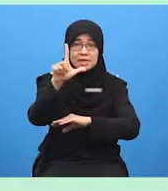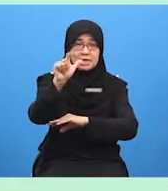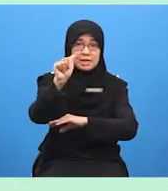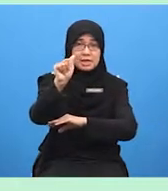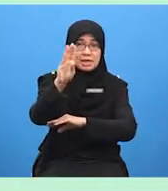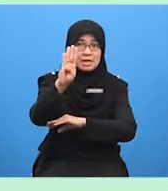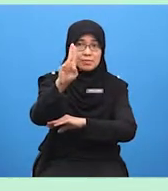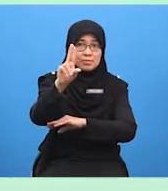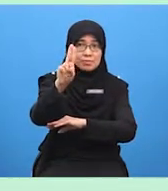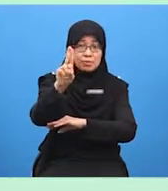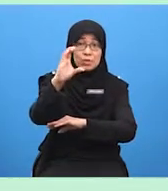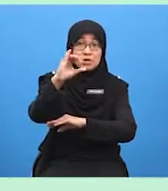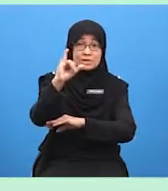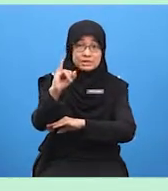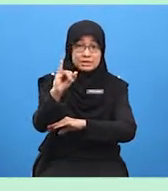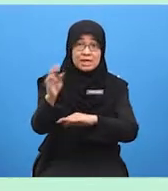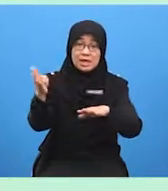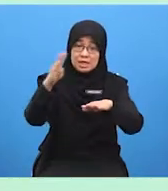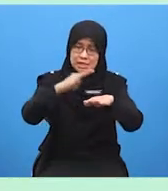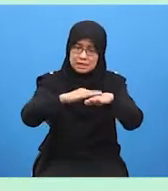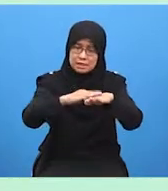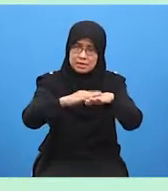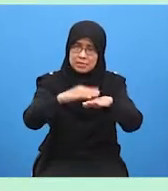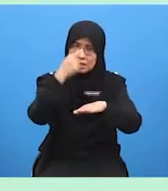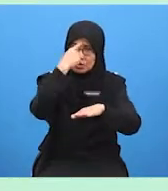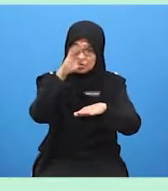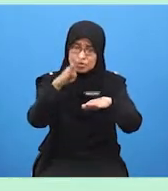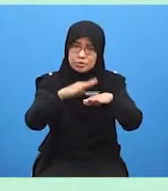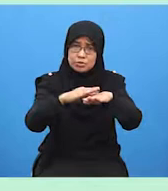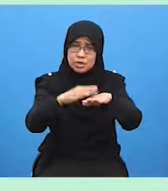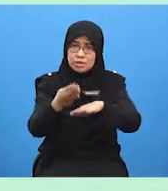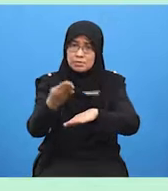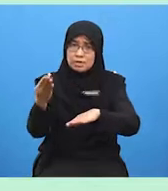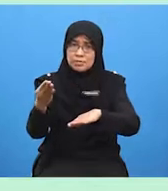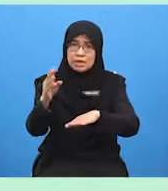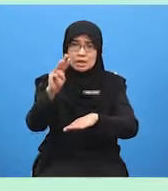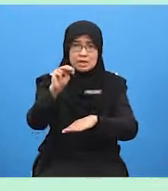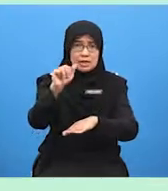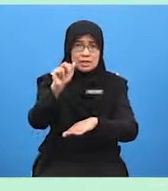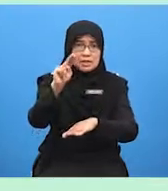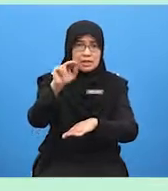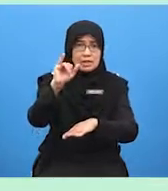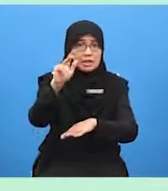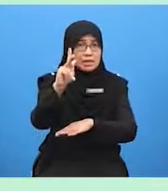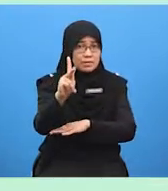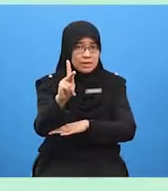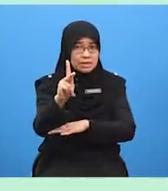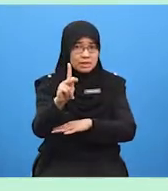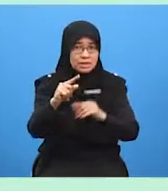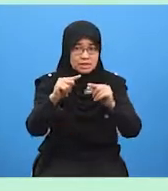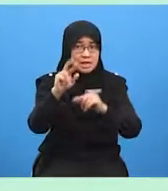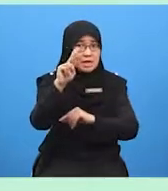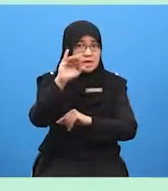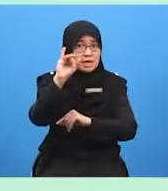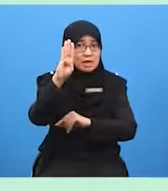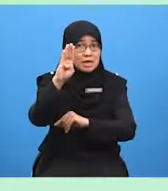Teknik tampanan pula digunakan untuk menampal bahan seperti manik, ribbon, fabrik, dokoh